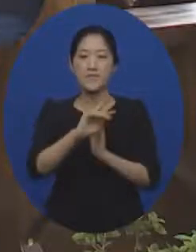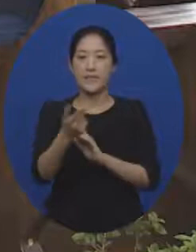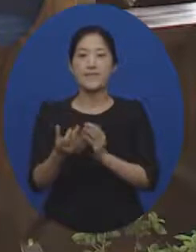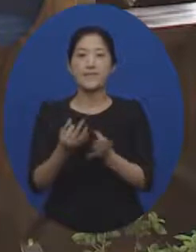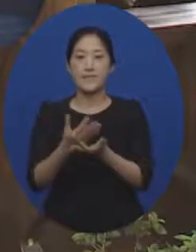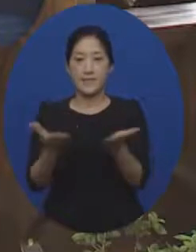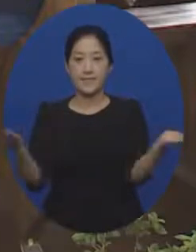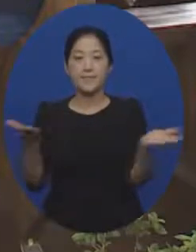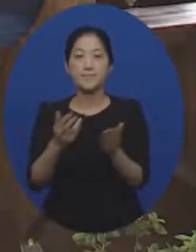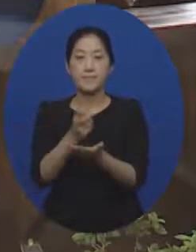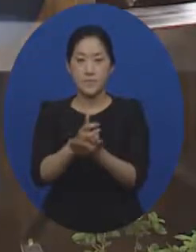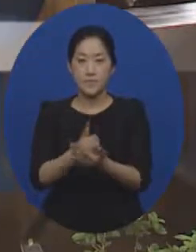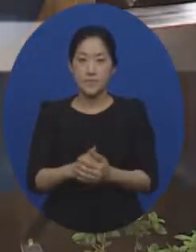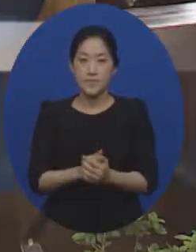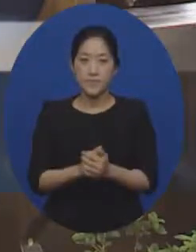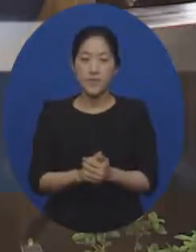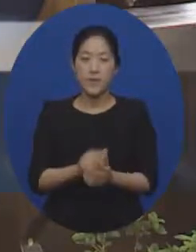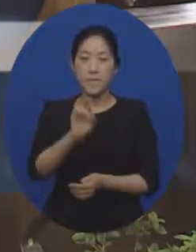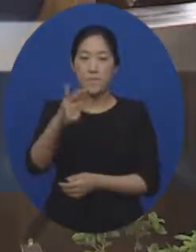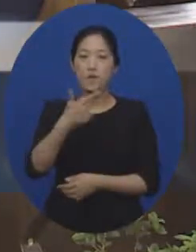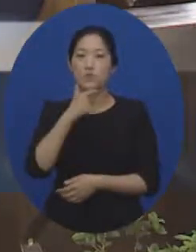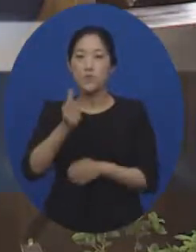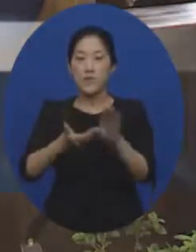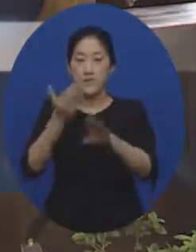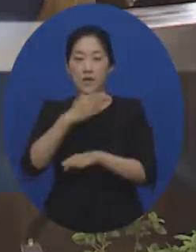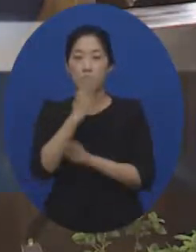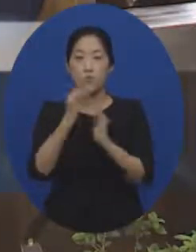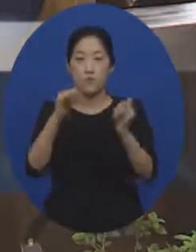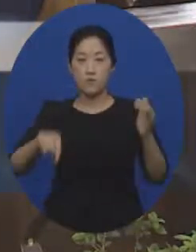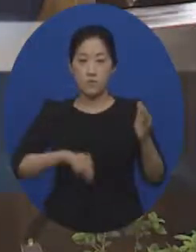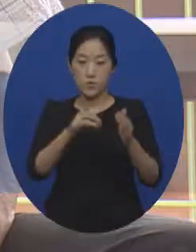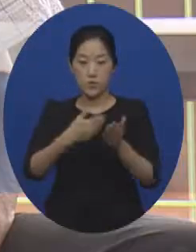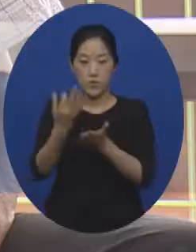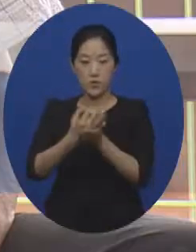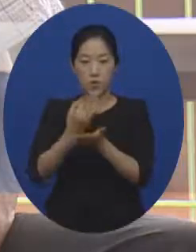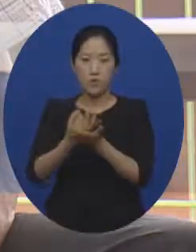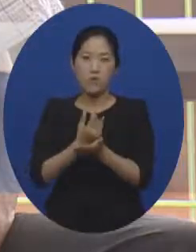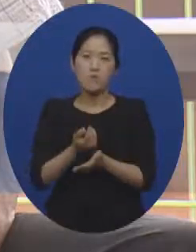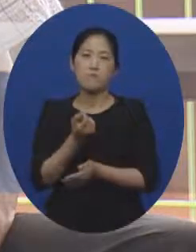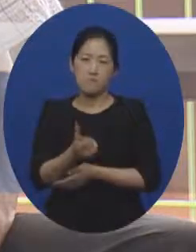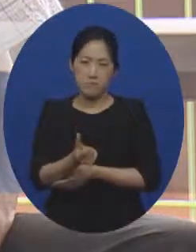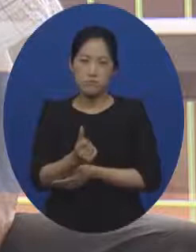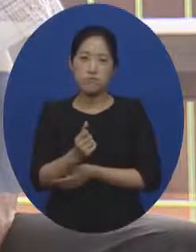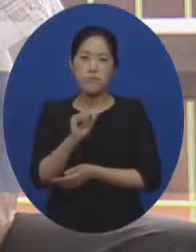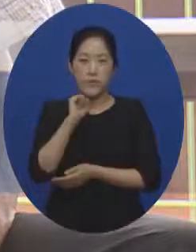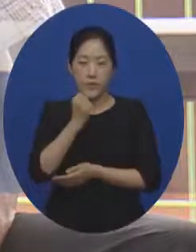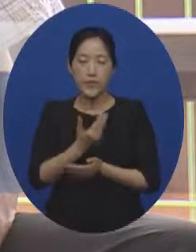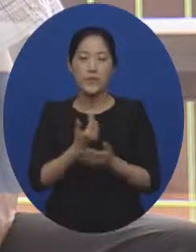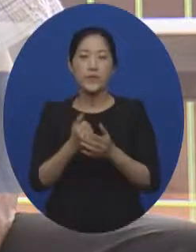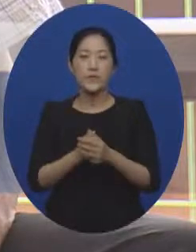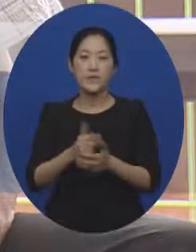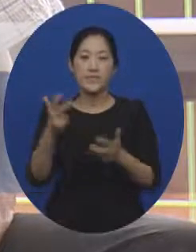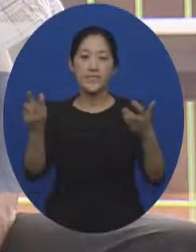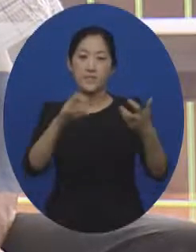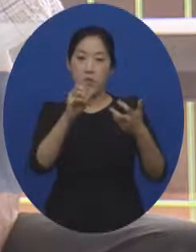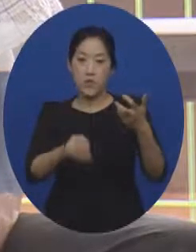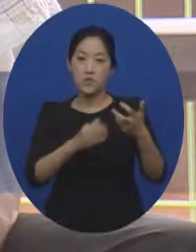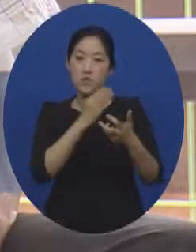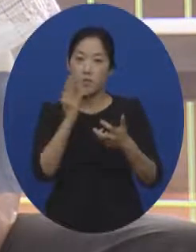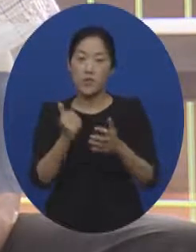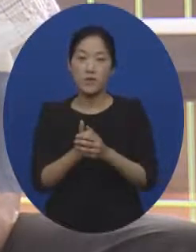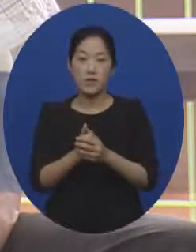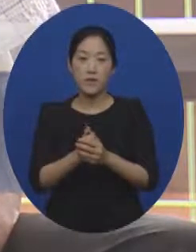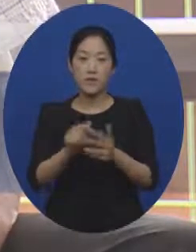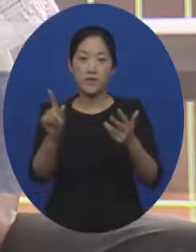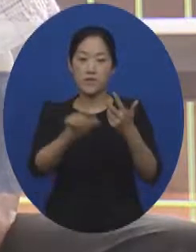예정인데요 만 65세 이상 노인 중 소득기반이 취약한 70%의 노인에게 다음 달